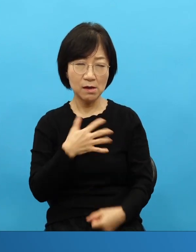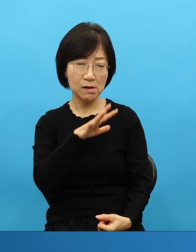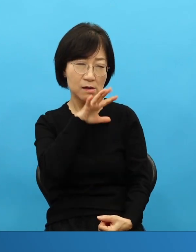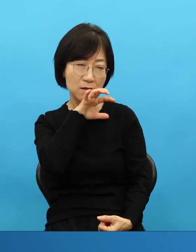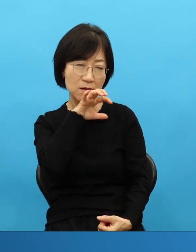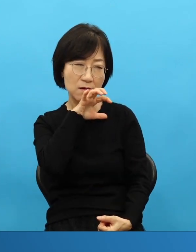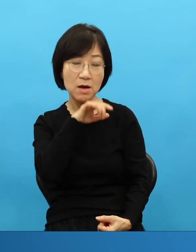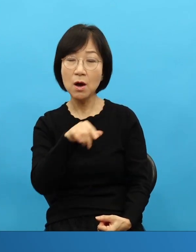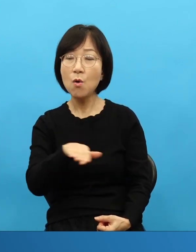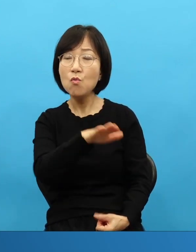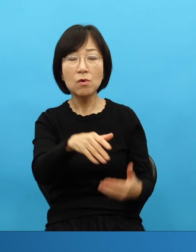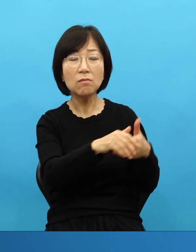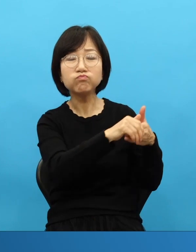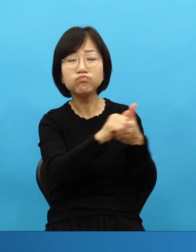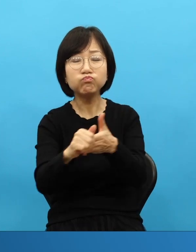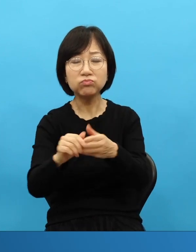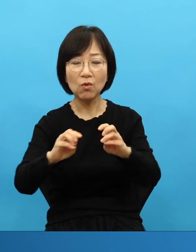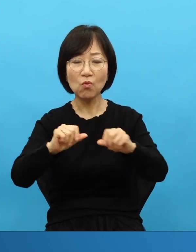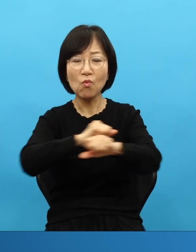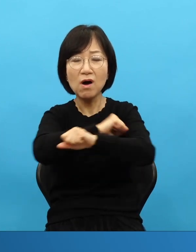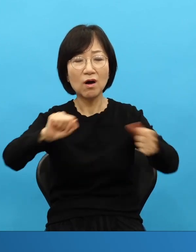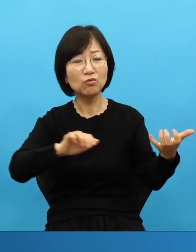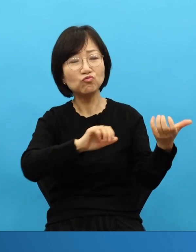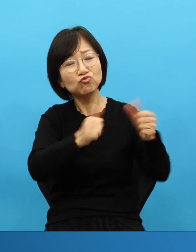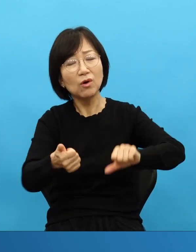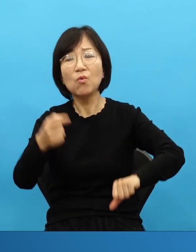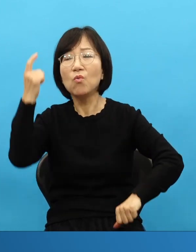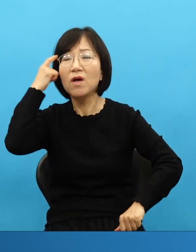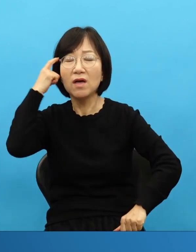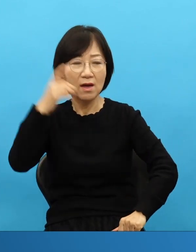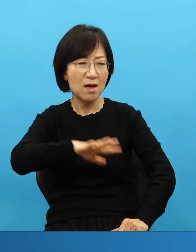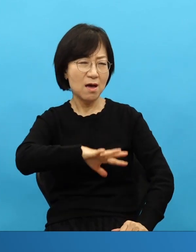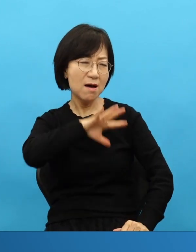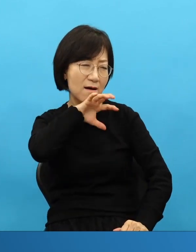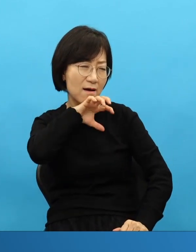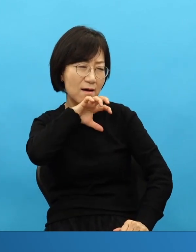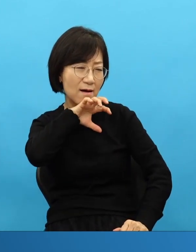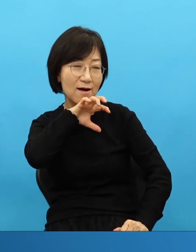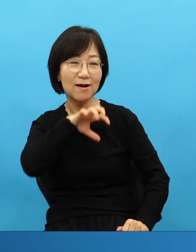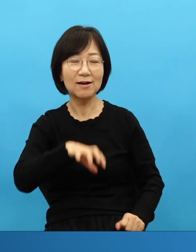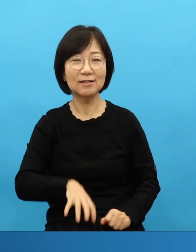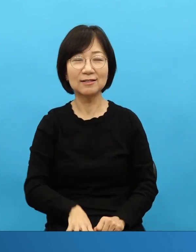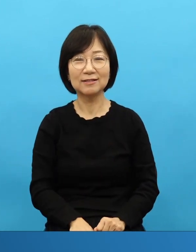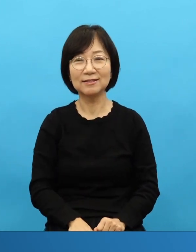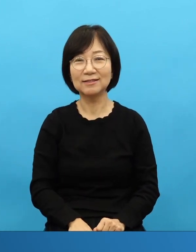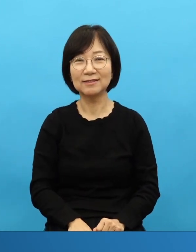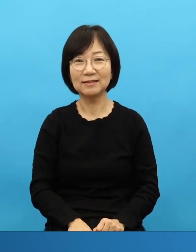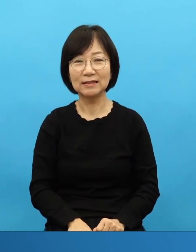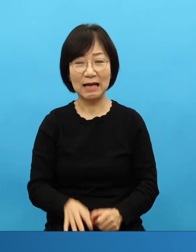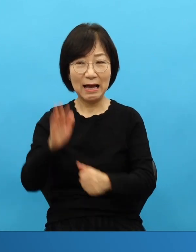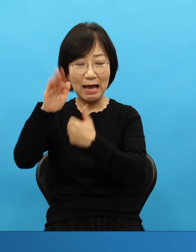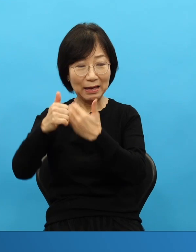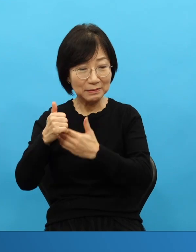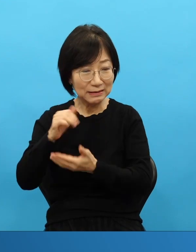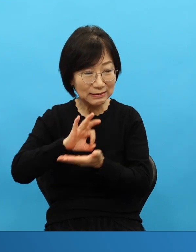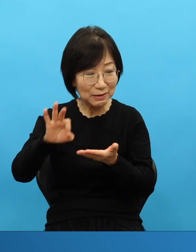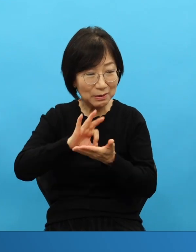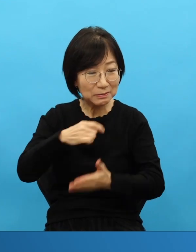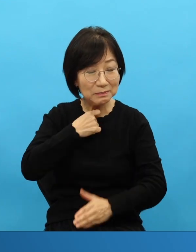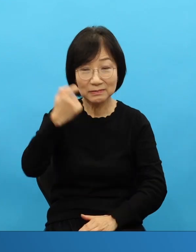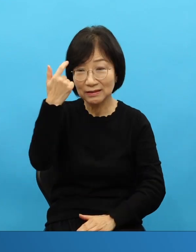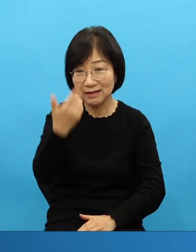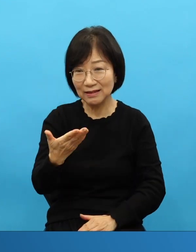광야에서 죽게 하느냐? Why are you making us die in this wilderness? 이래 나왔다니까요. That's what they were saying. 이 사람들이 쓰임 받겠어요. Then can those people